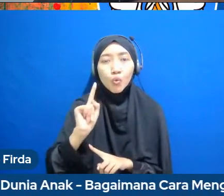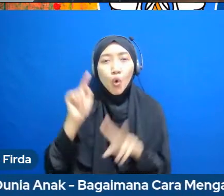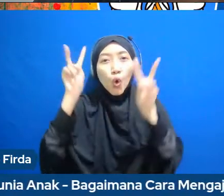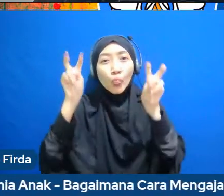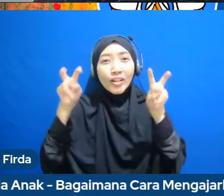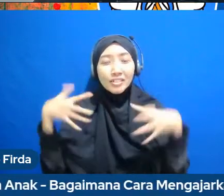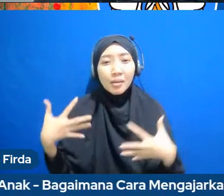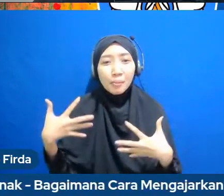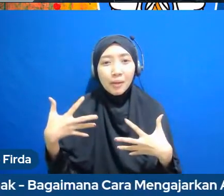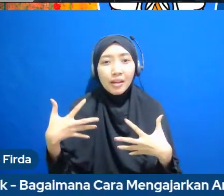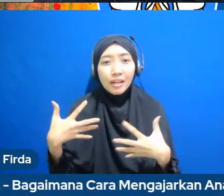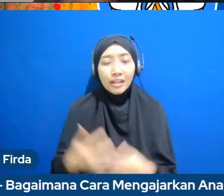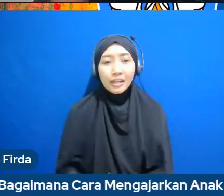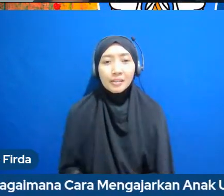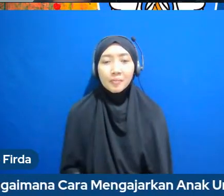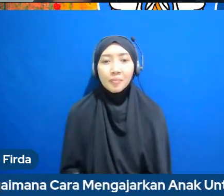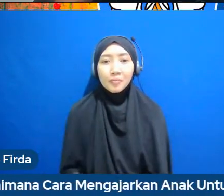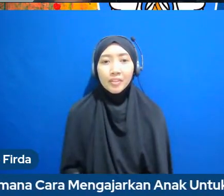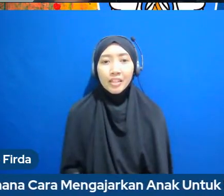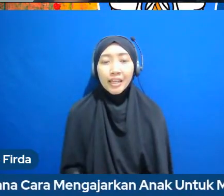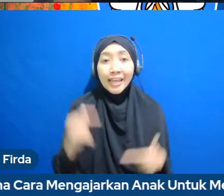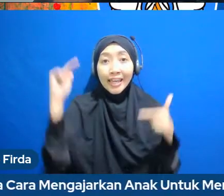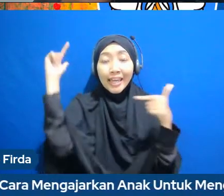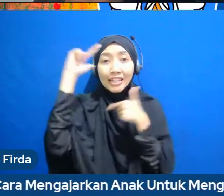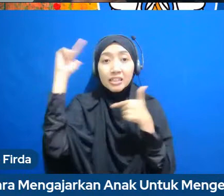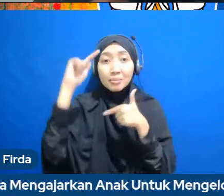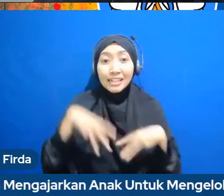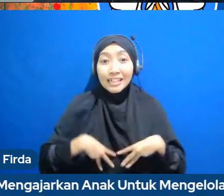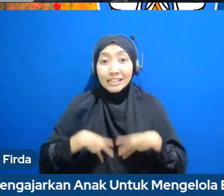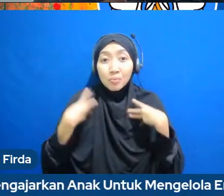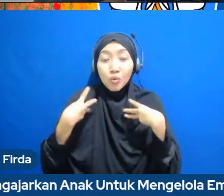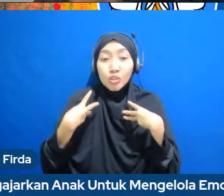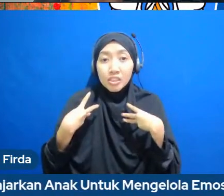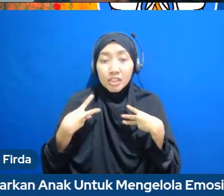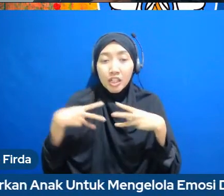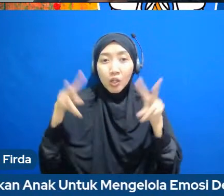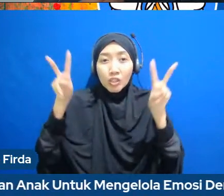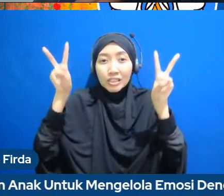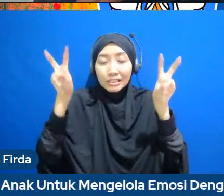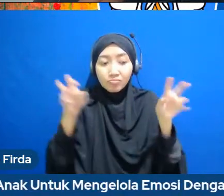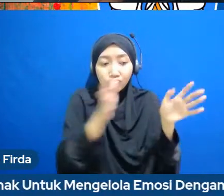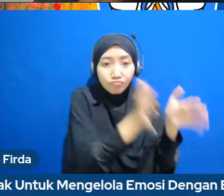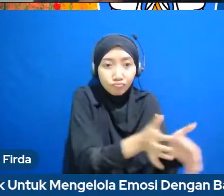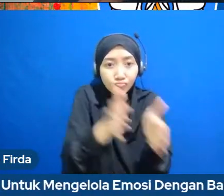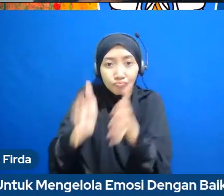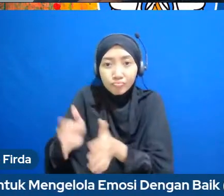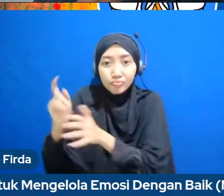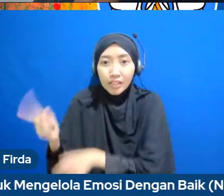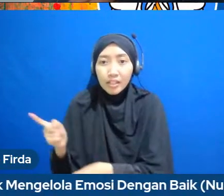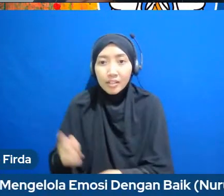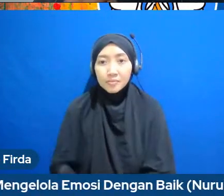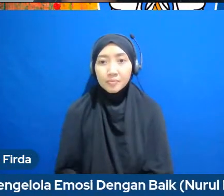yang saya sebelumnya, sebenarnya ekspresi emosi itu ada konteksnya. Jadi nanti gini,